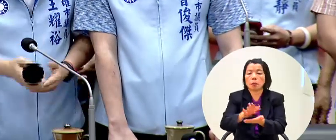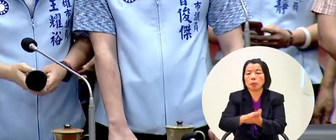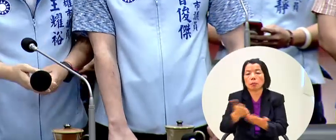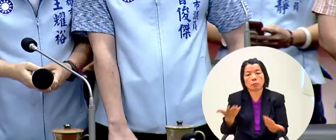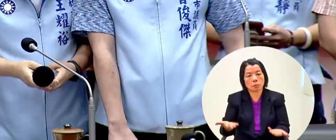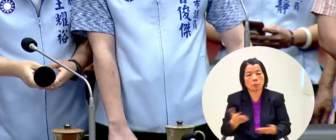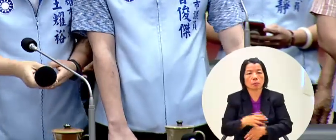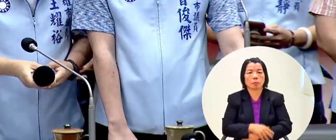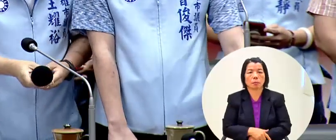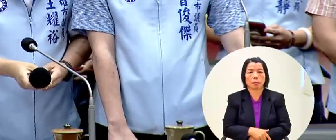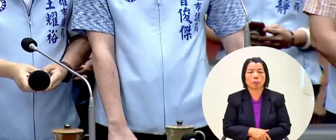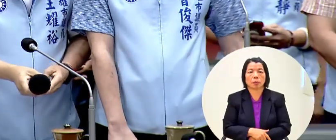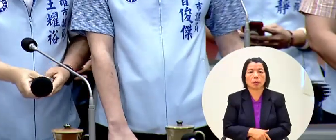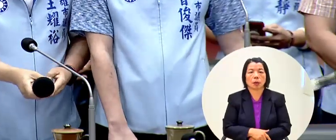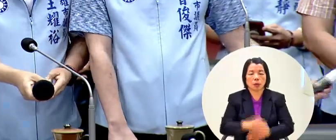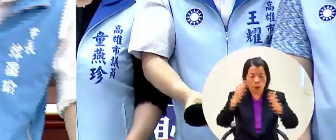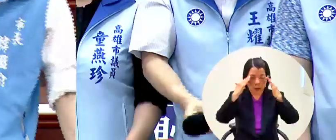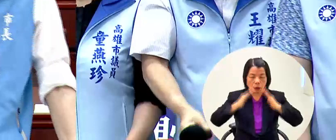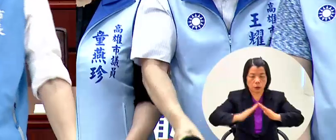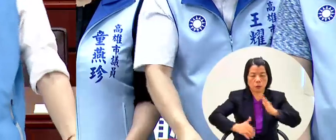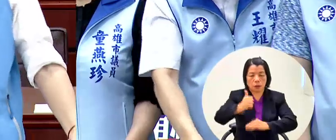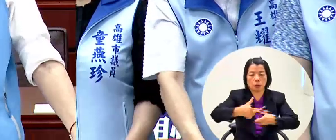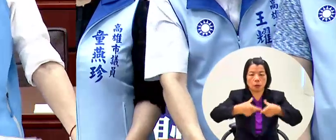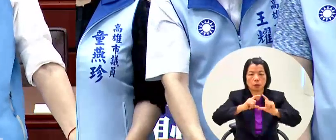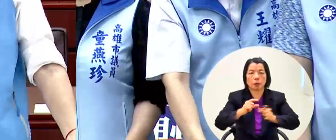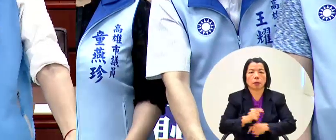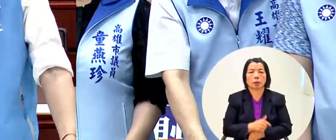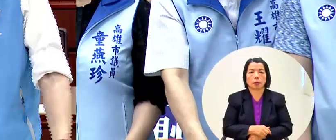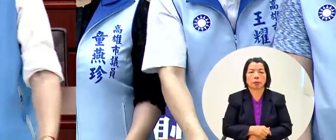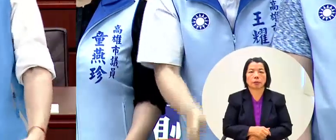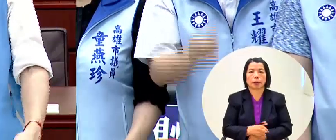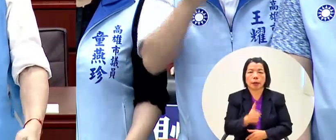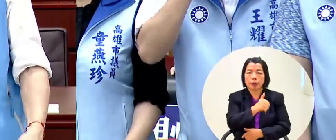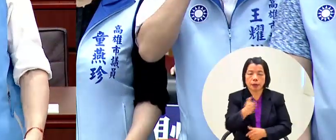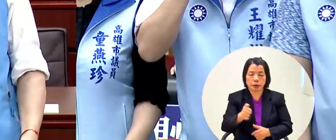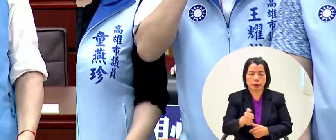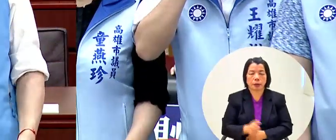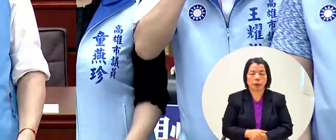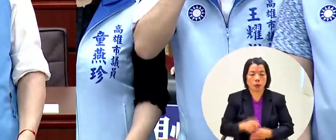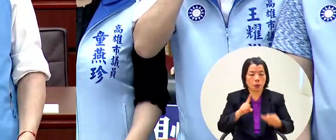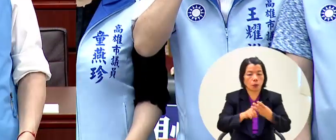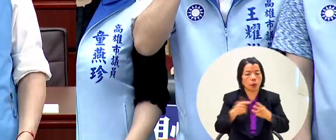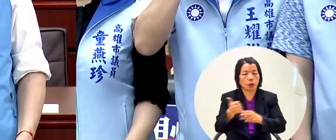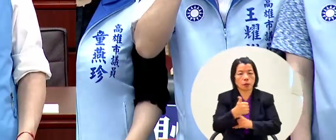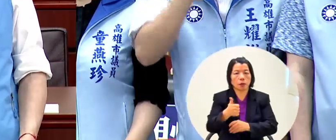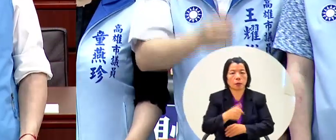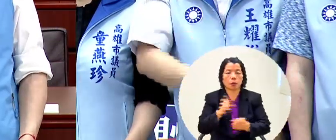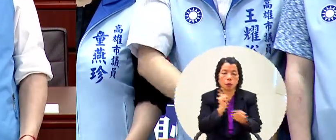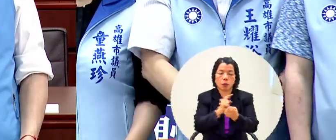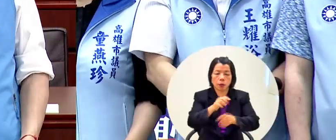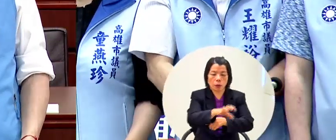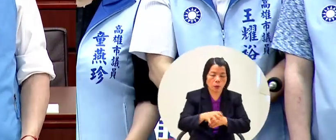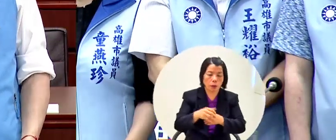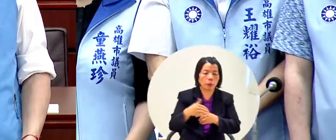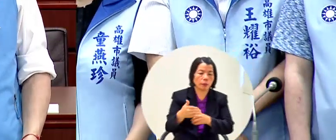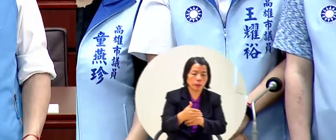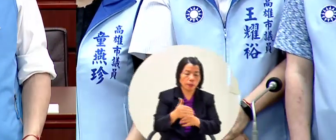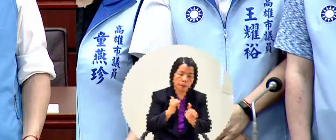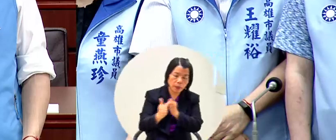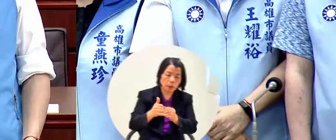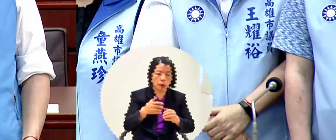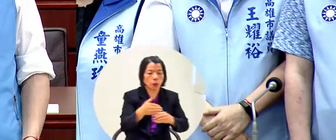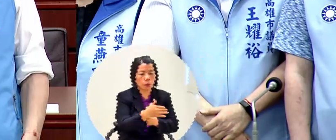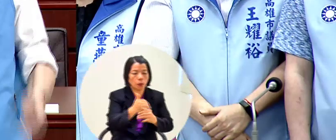复。 请韩市长答复。 谢谢，非常感谢王耀玉议员对于农民渔民的关切，